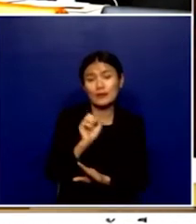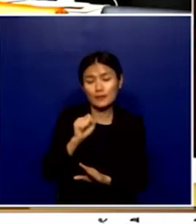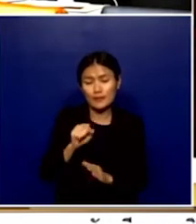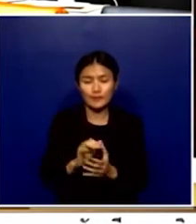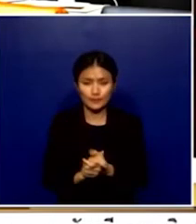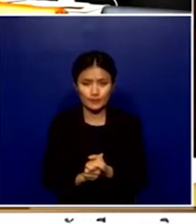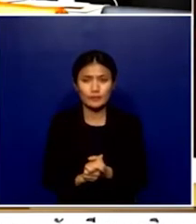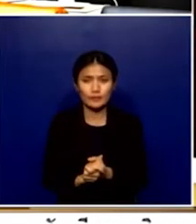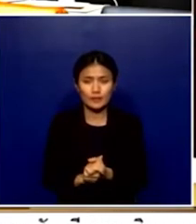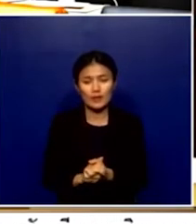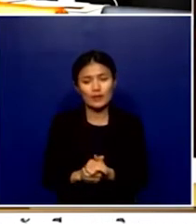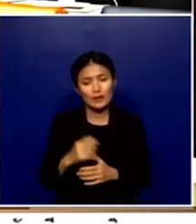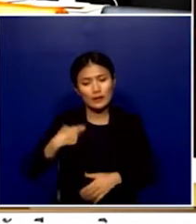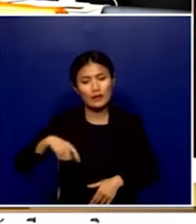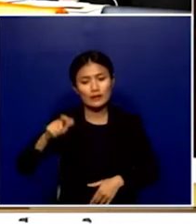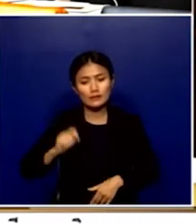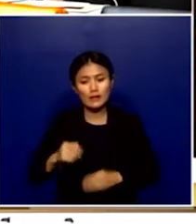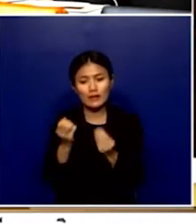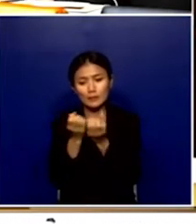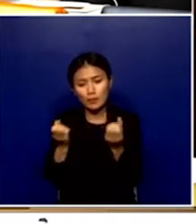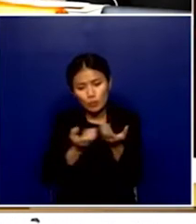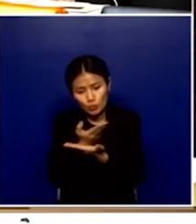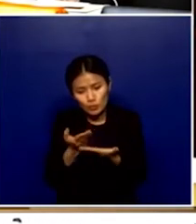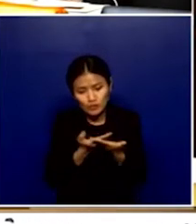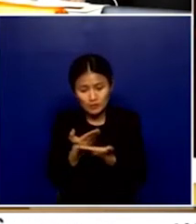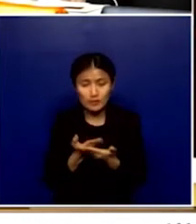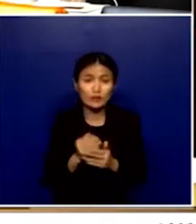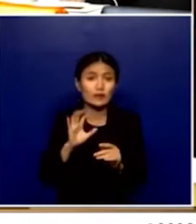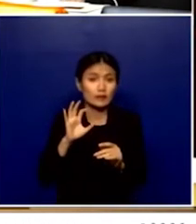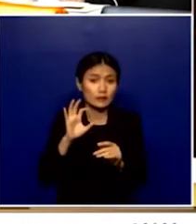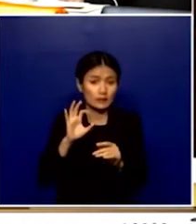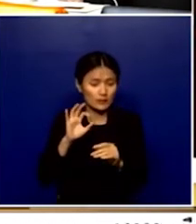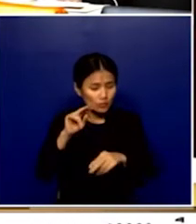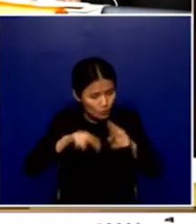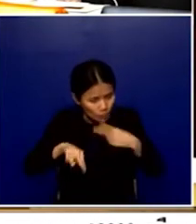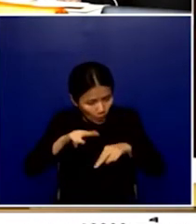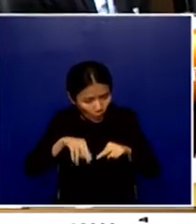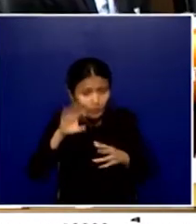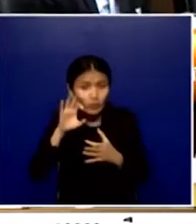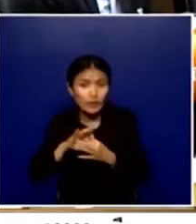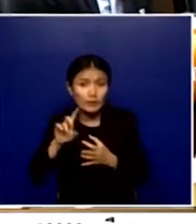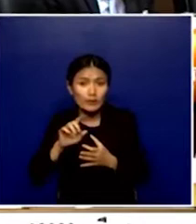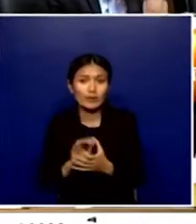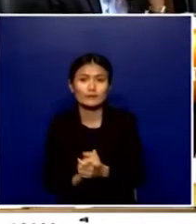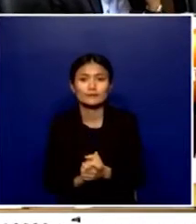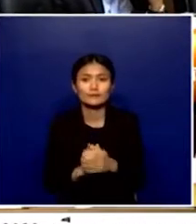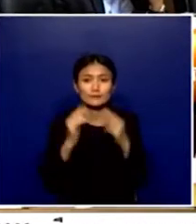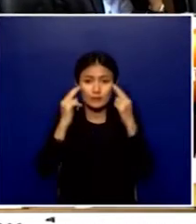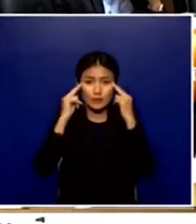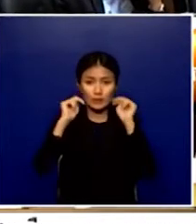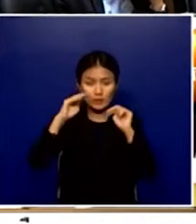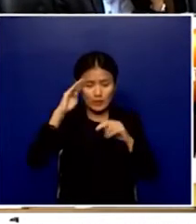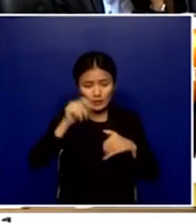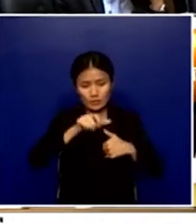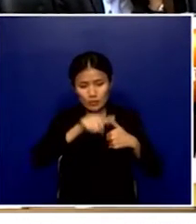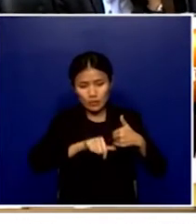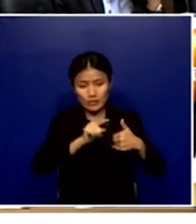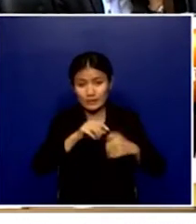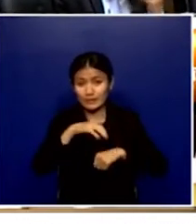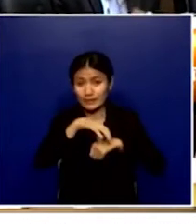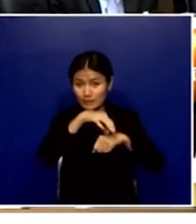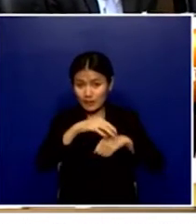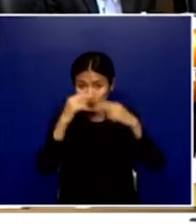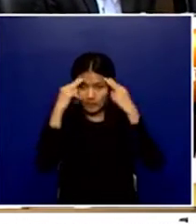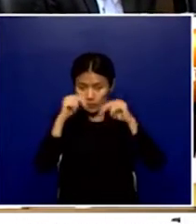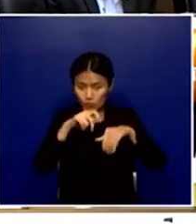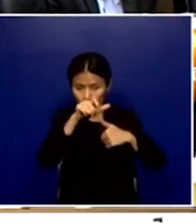ั้นการว anth speaker thatsเชะเฉพาะประเด็นการขนาคุสมบัติจากตำแ่งนายกเพียงป